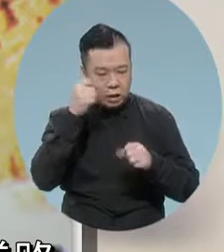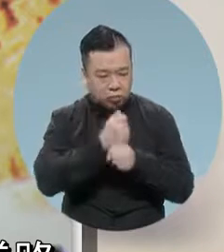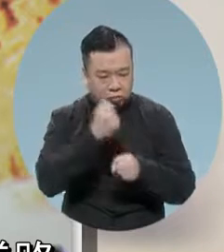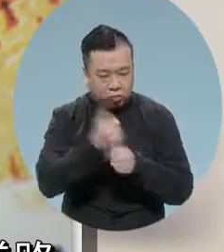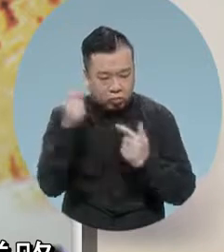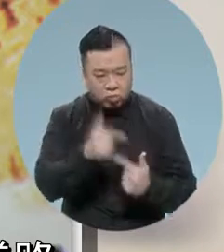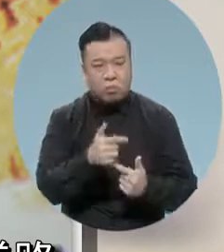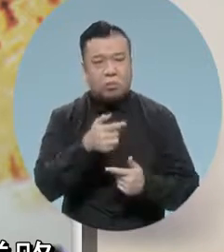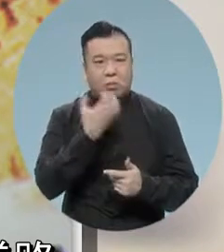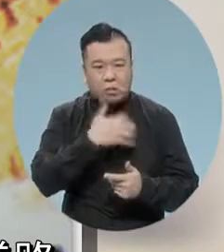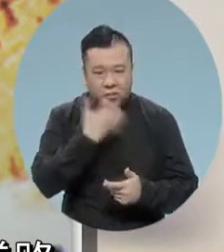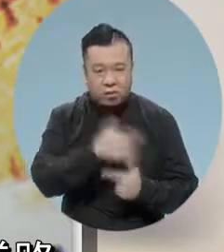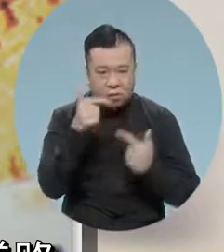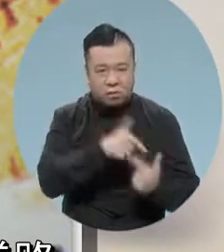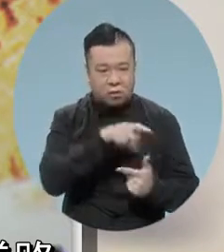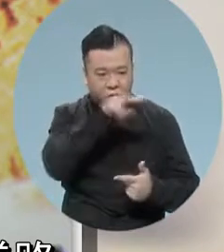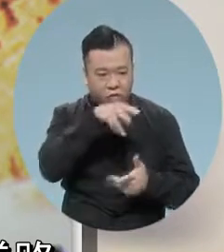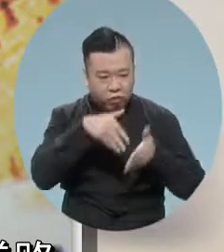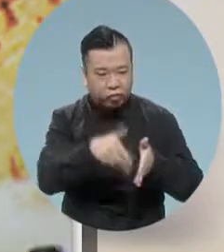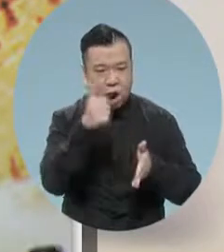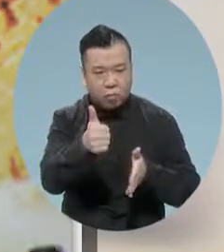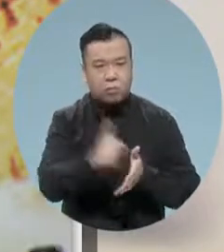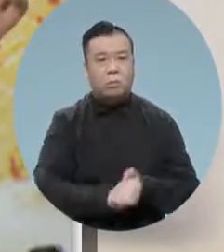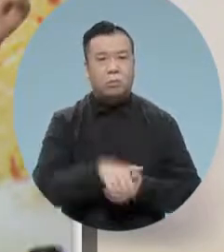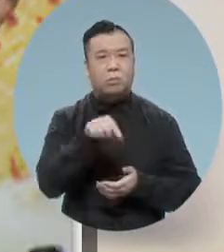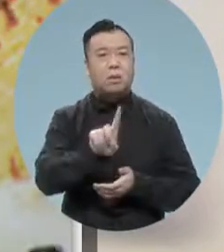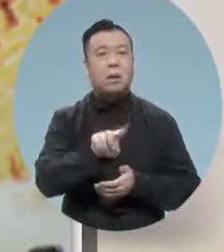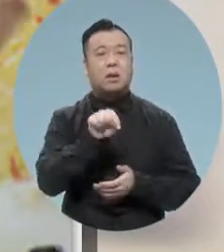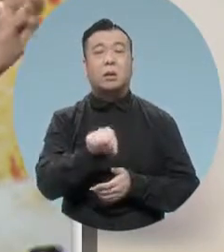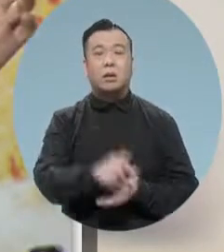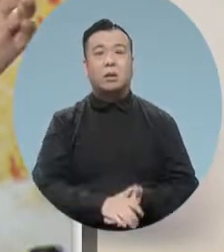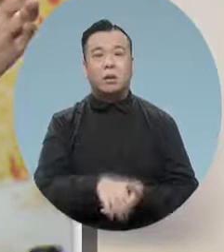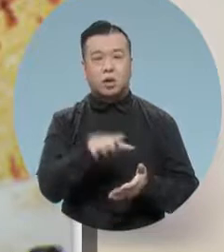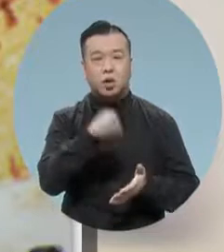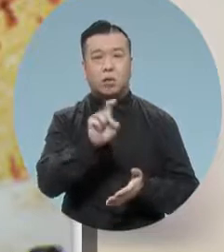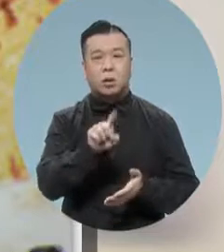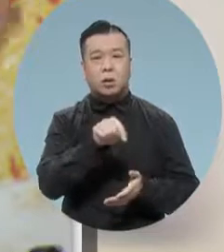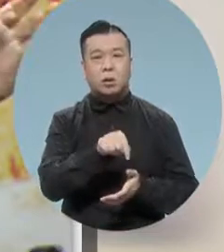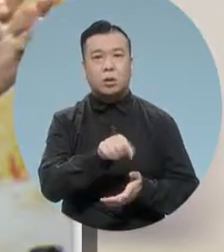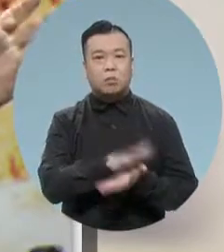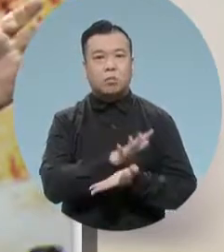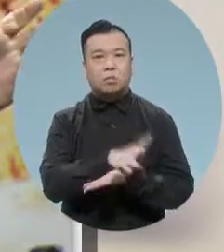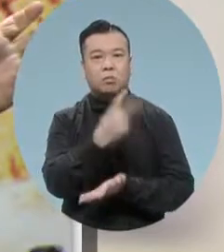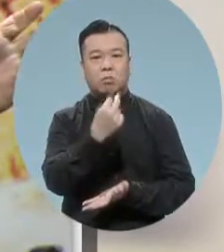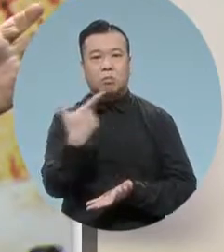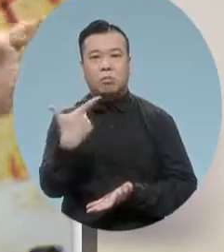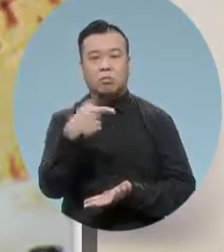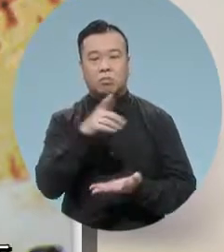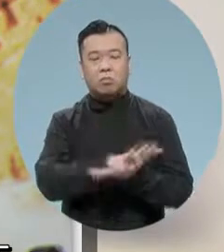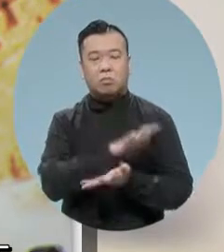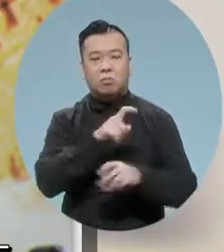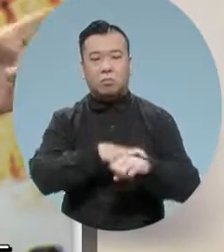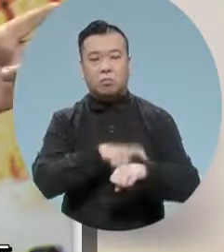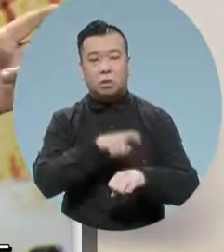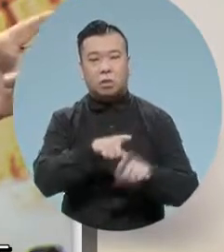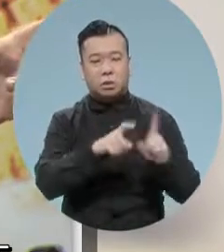踐，不斷去找尋道路，這個時間用了他們28年的時間，就是